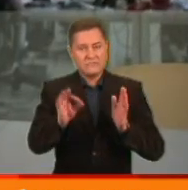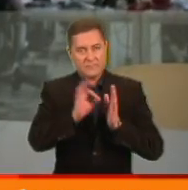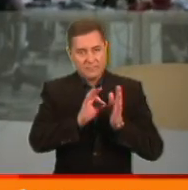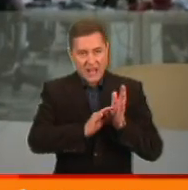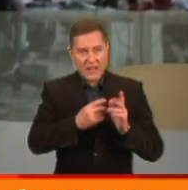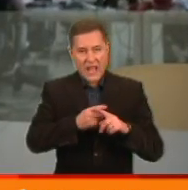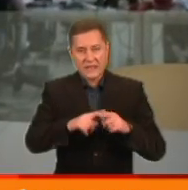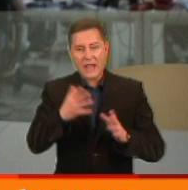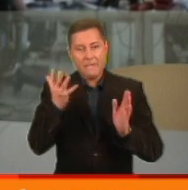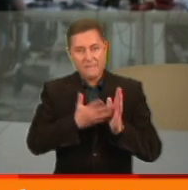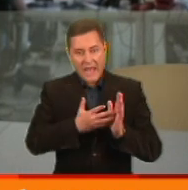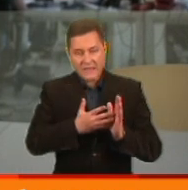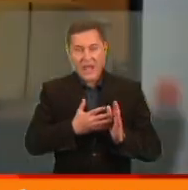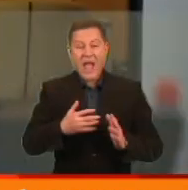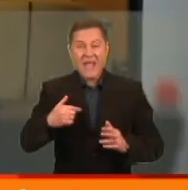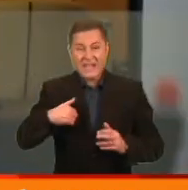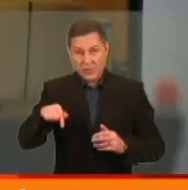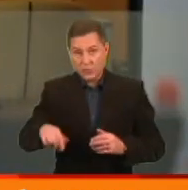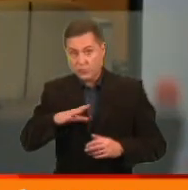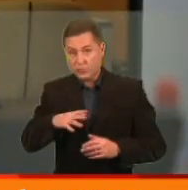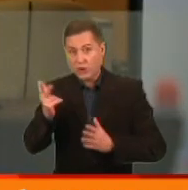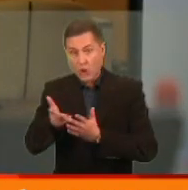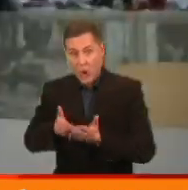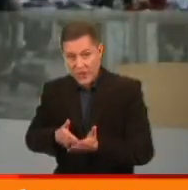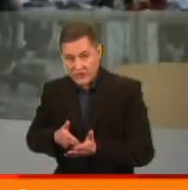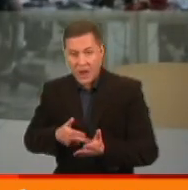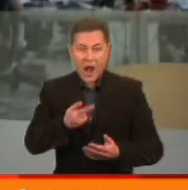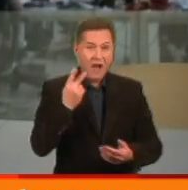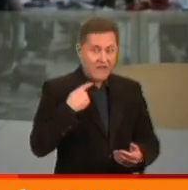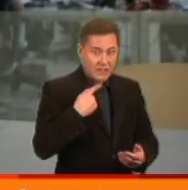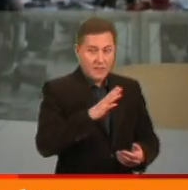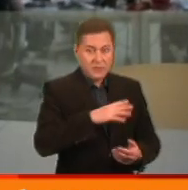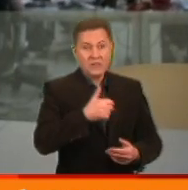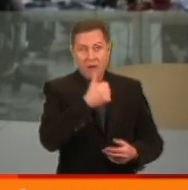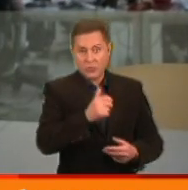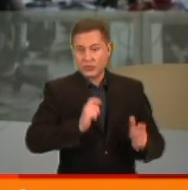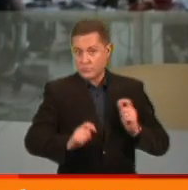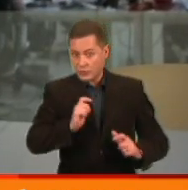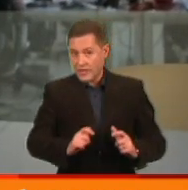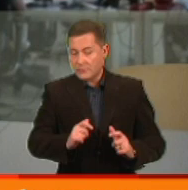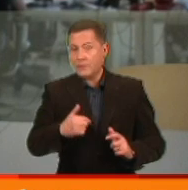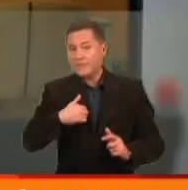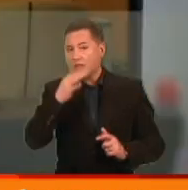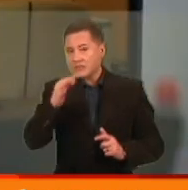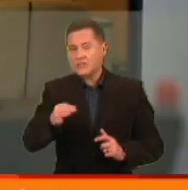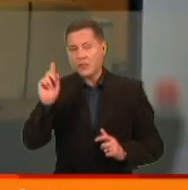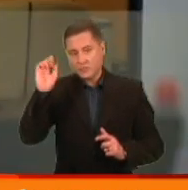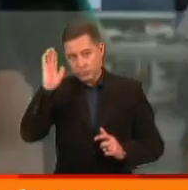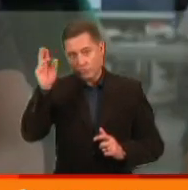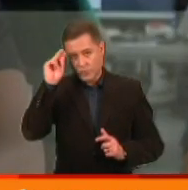у нас у мене були, як би, я був троєшник, а в Англії я як би, був би хорошим би студентом. Я сказав, що типу, це вже перевели ці оцінки.